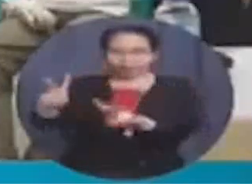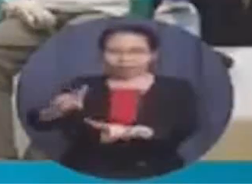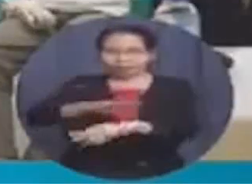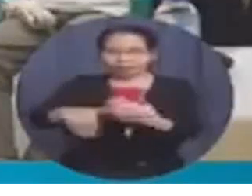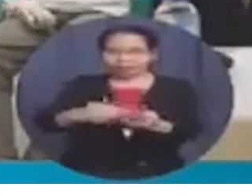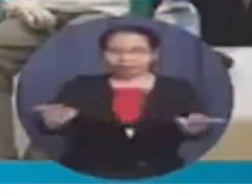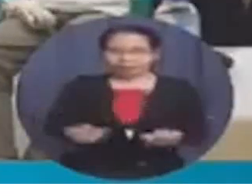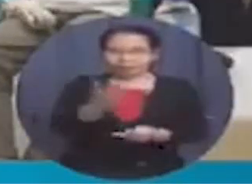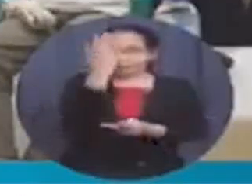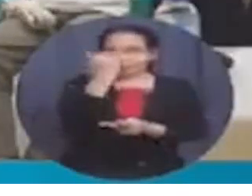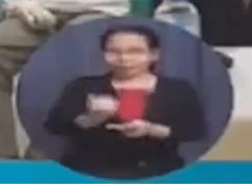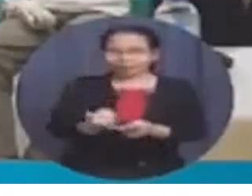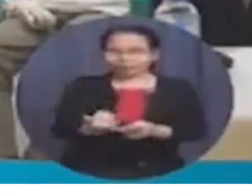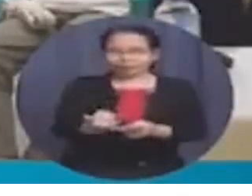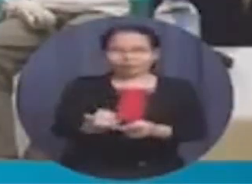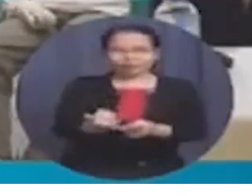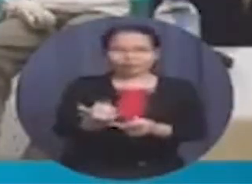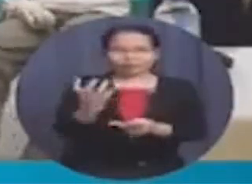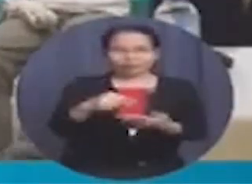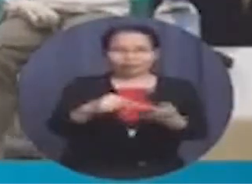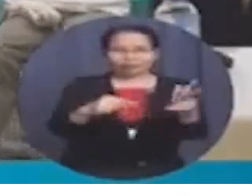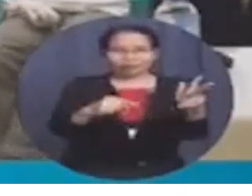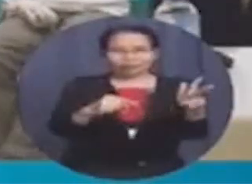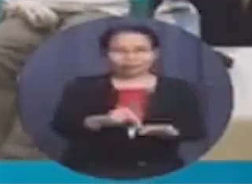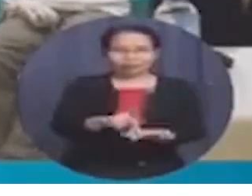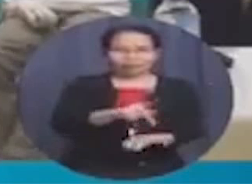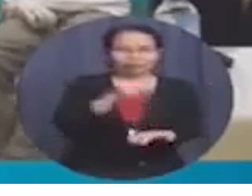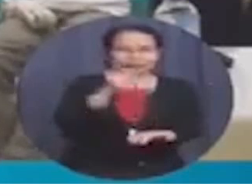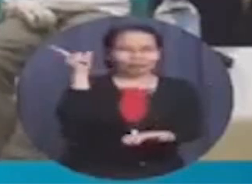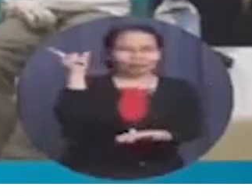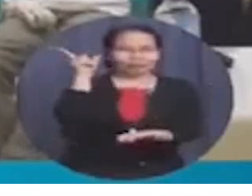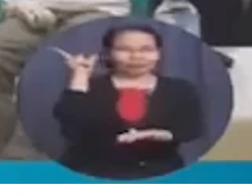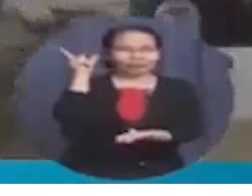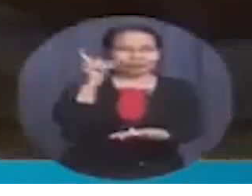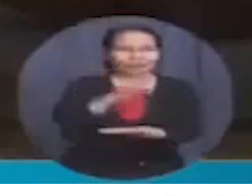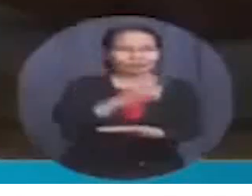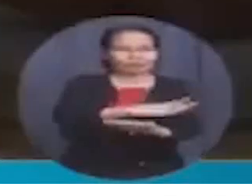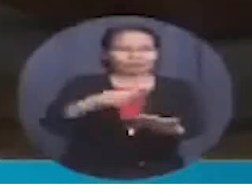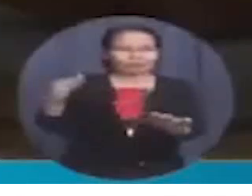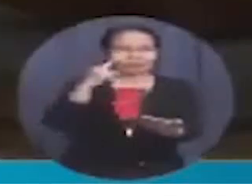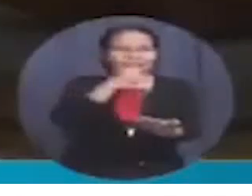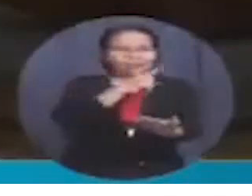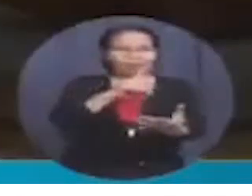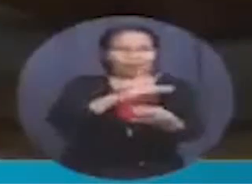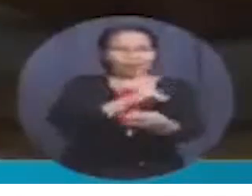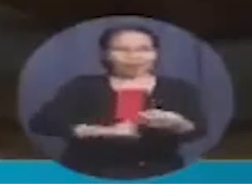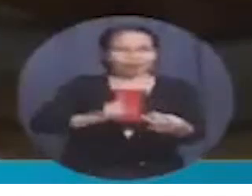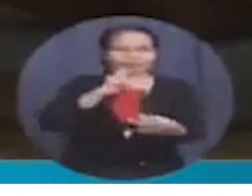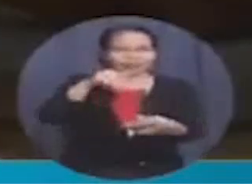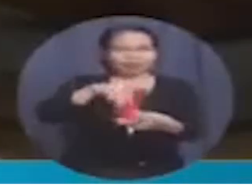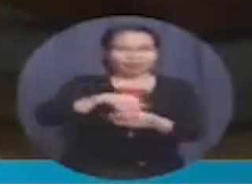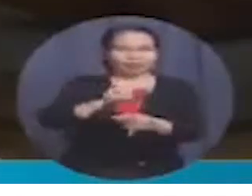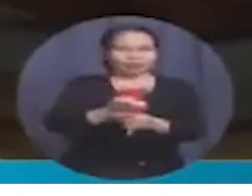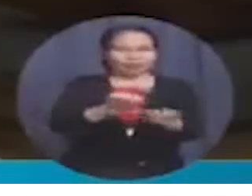ng lugar. Bakit? 15:3 ng Kawikaan. Pakinggan niyo. Ang mga mata ng